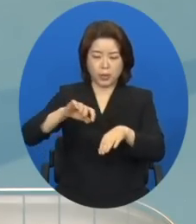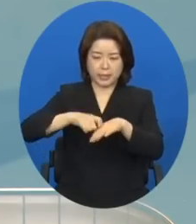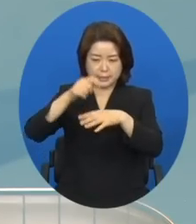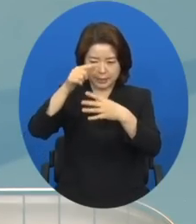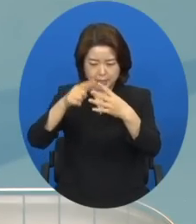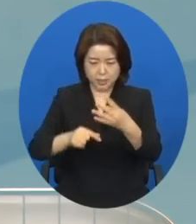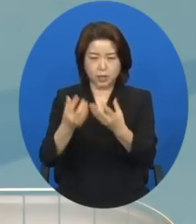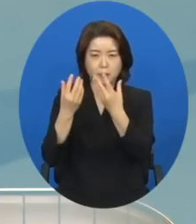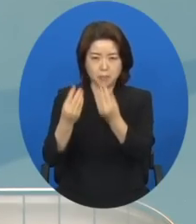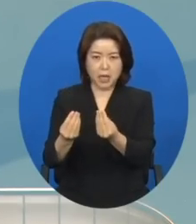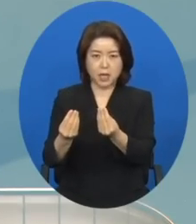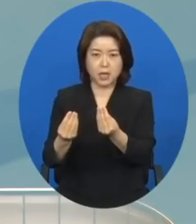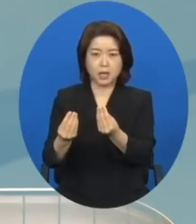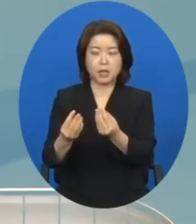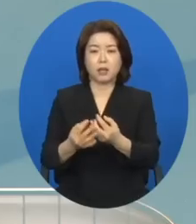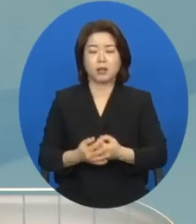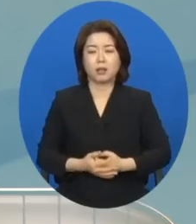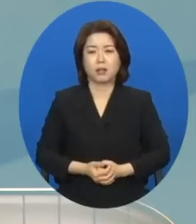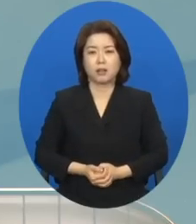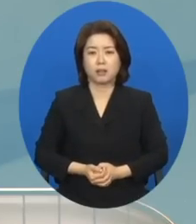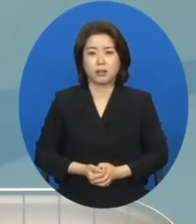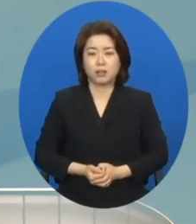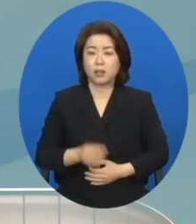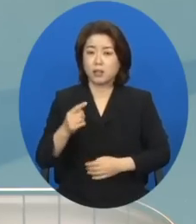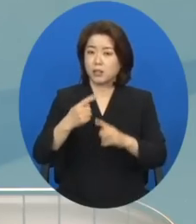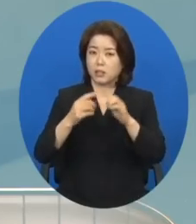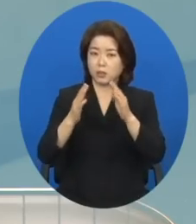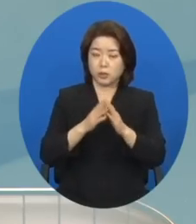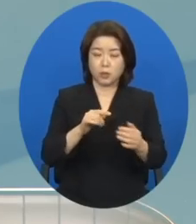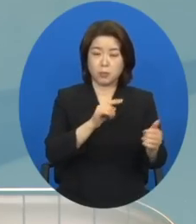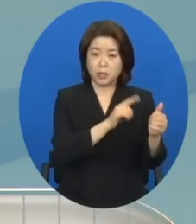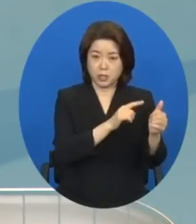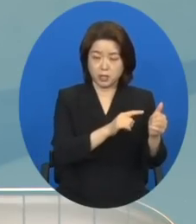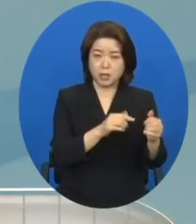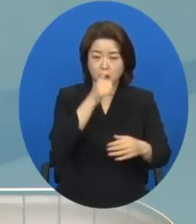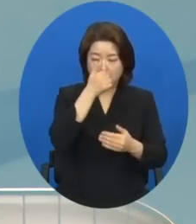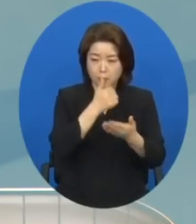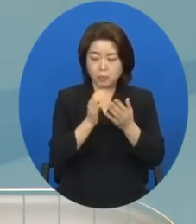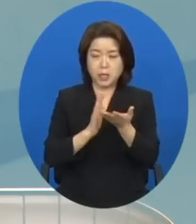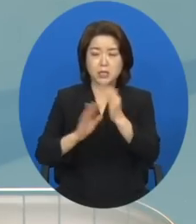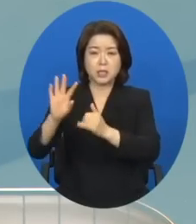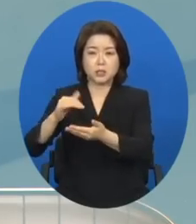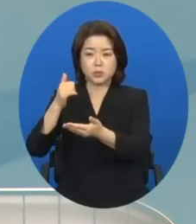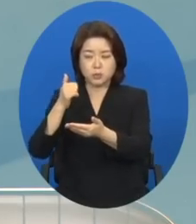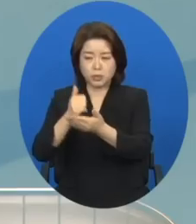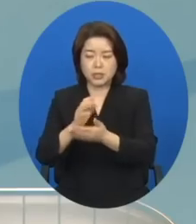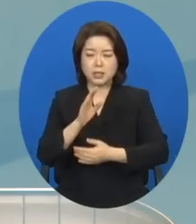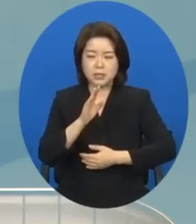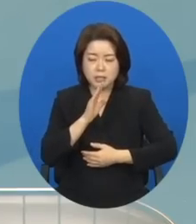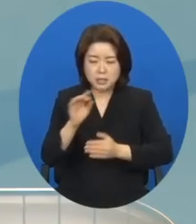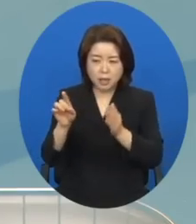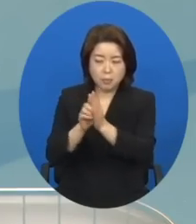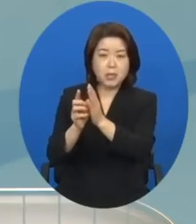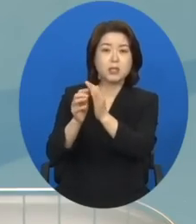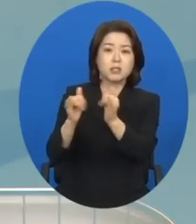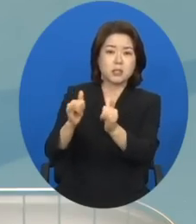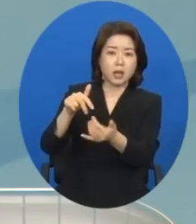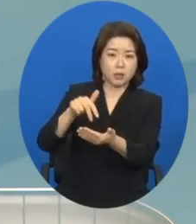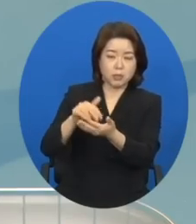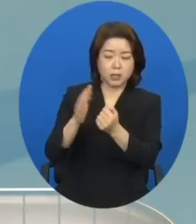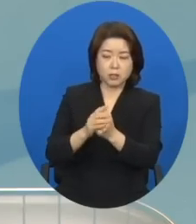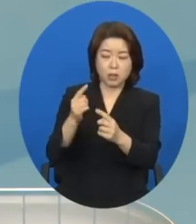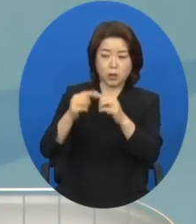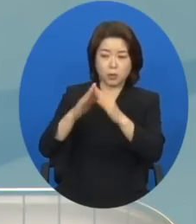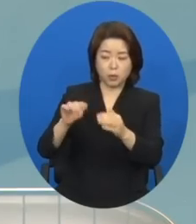절차를 마쳤습니다. 그 교회는 롱의 범죄가 예수 그리스도의 진정한 추종자, 팔로워로서의 그의 교회